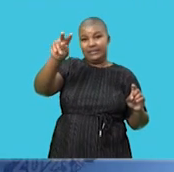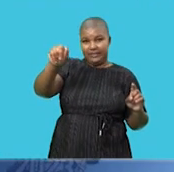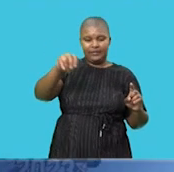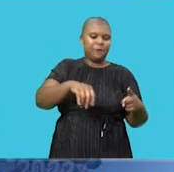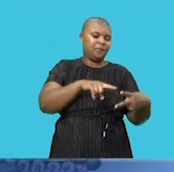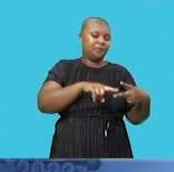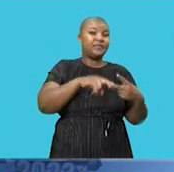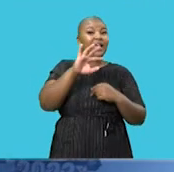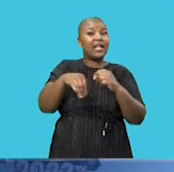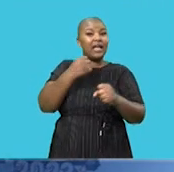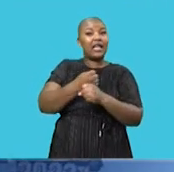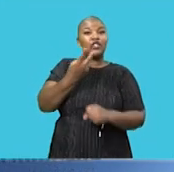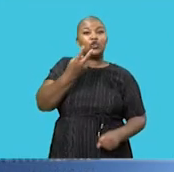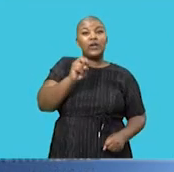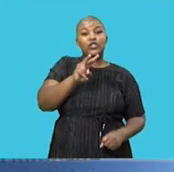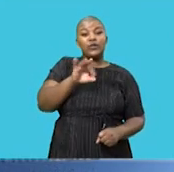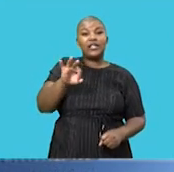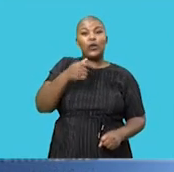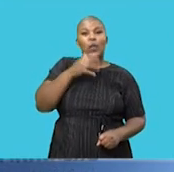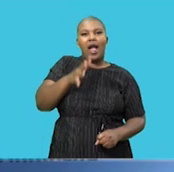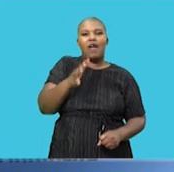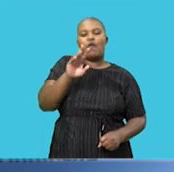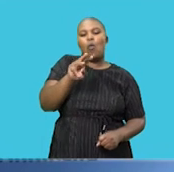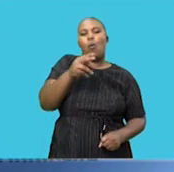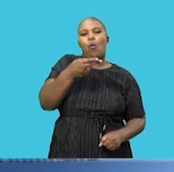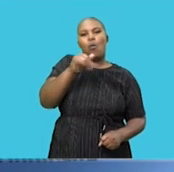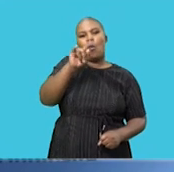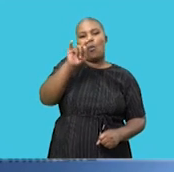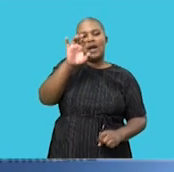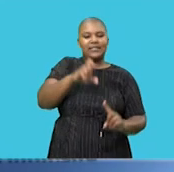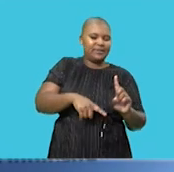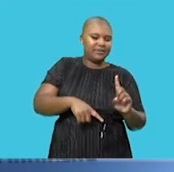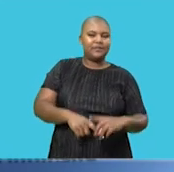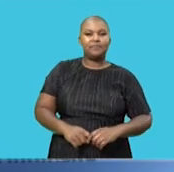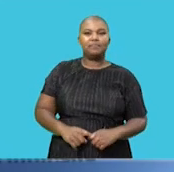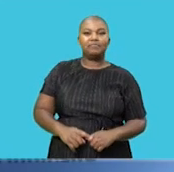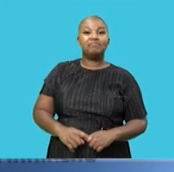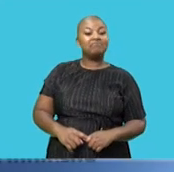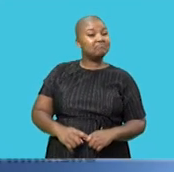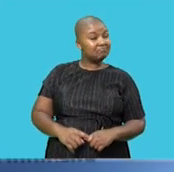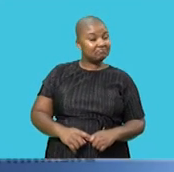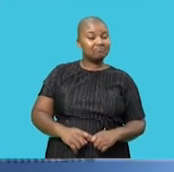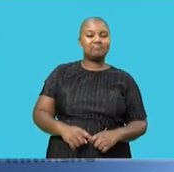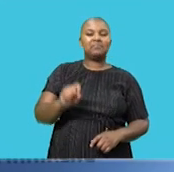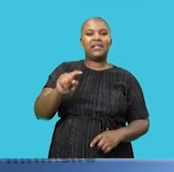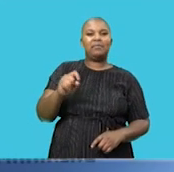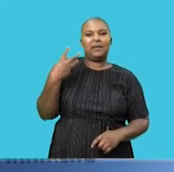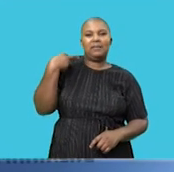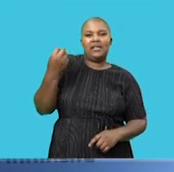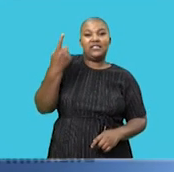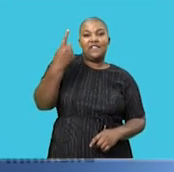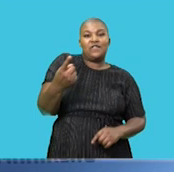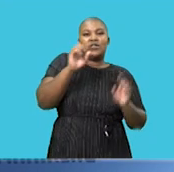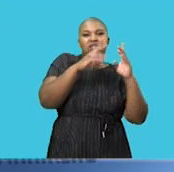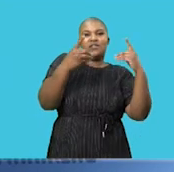2023 will be having Karen White. Khulumisana naye ke ngempela umkhulumeli womnyango wezemidlalo obuciko kanye namasiko esifundazweni